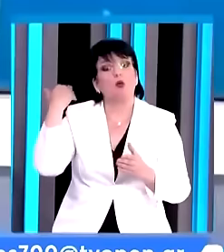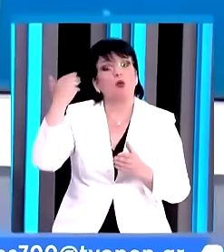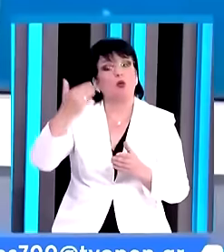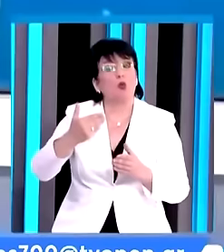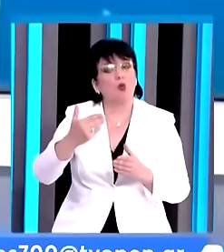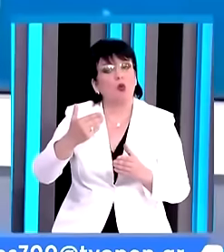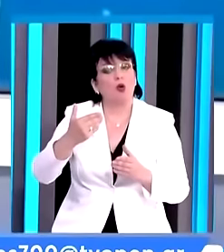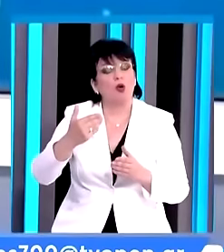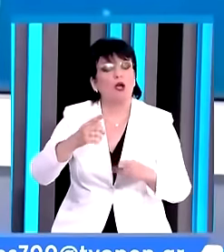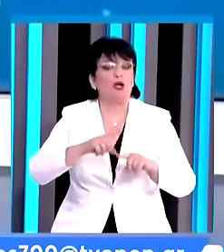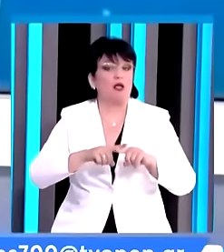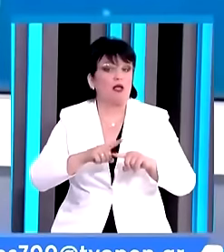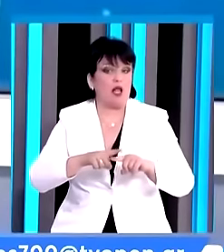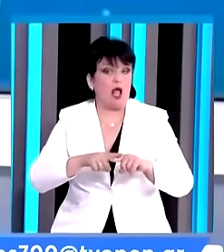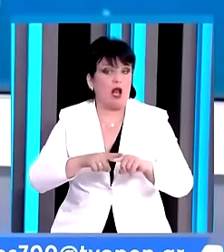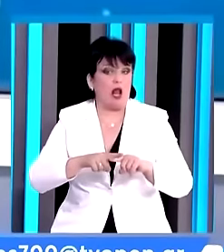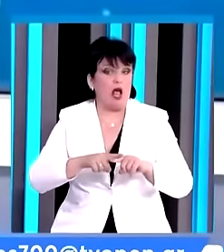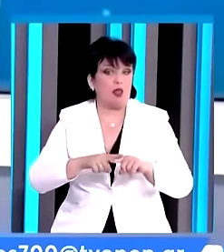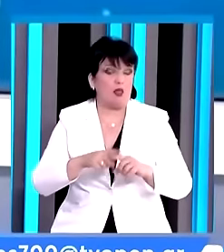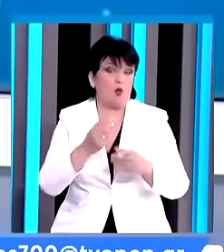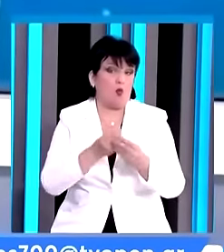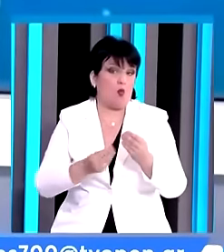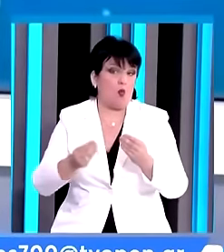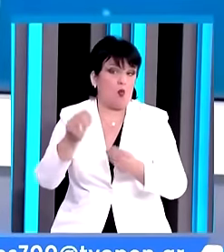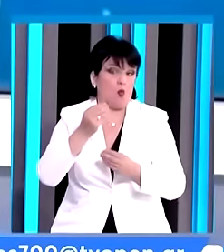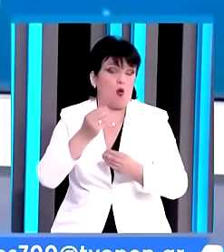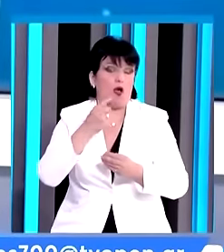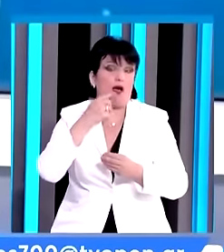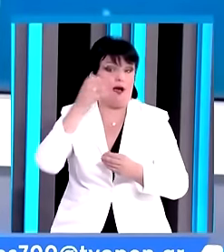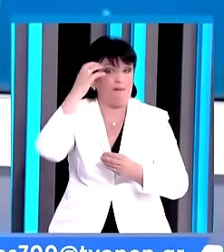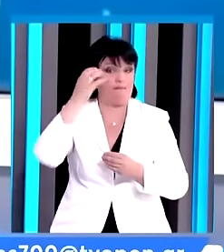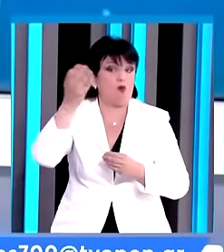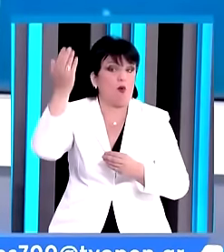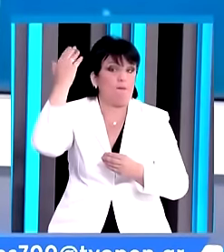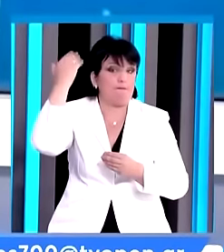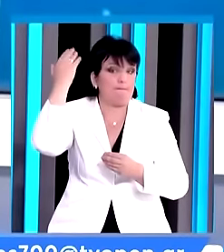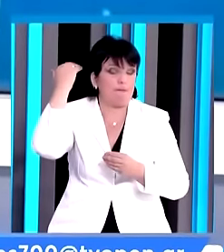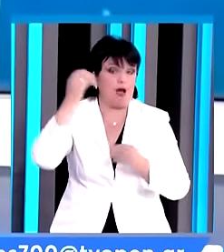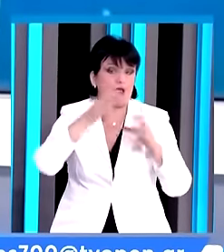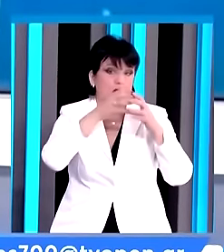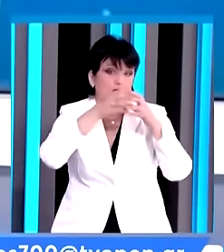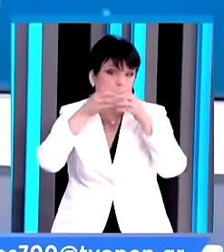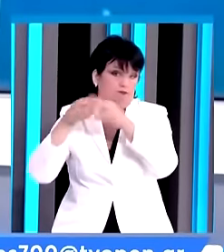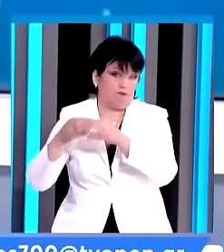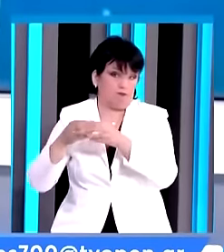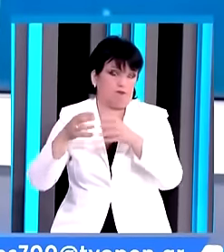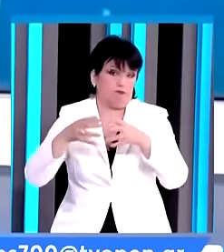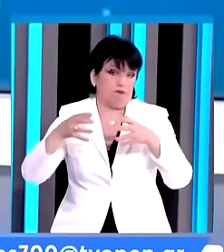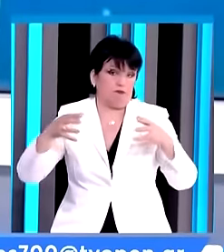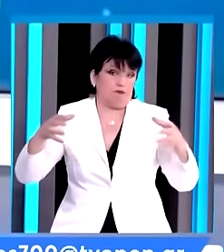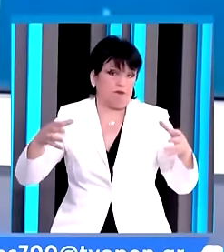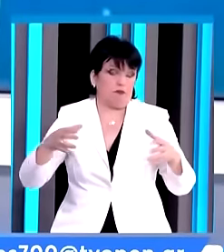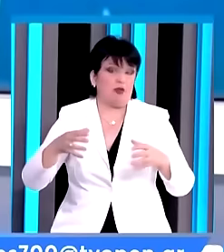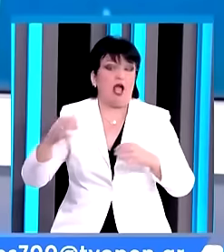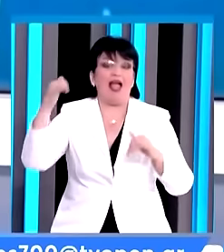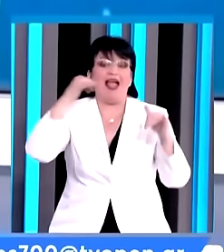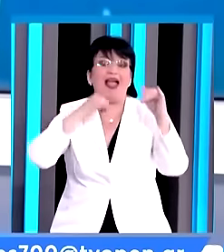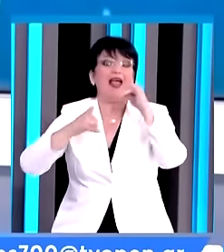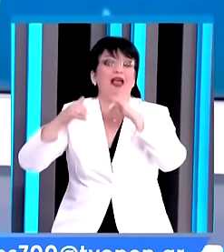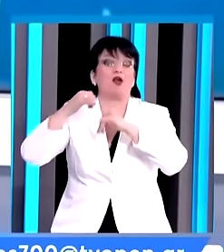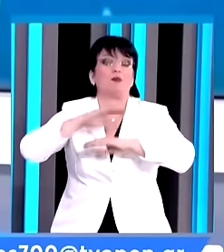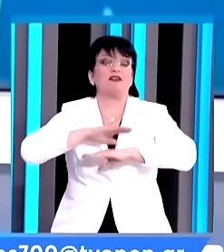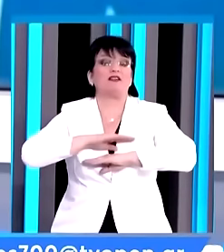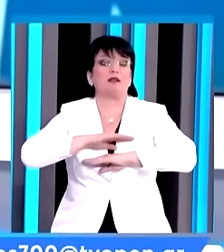24. Μια Ελλάδα με πολύ περισσότερο κύρος σήμερα σε σχέση με το πού ήμασταν το 19 όταν βγαίνει από την κρίση. Με τις ένοπλες δυνάμεις να